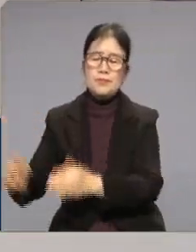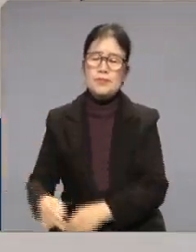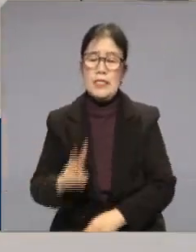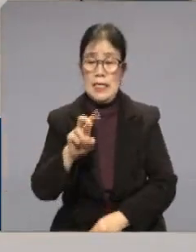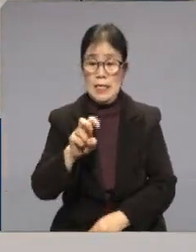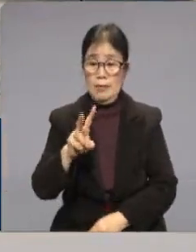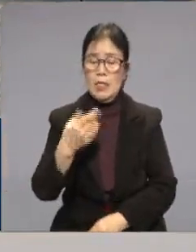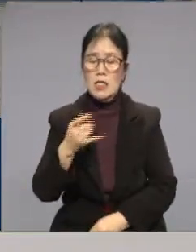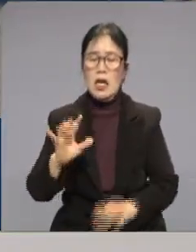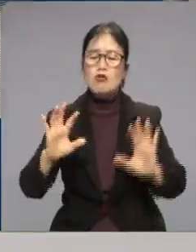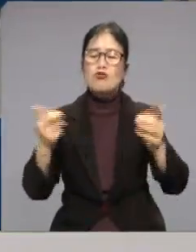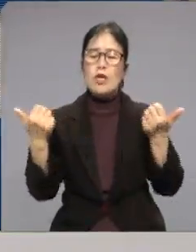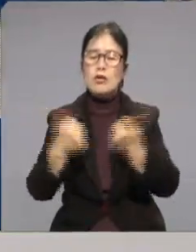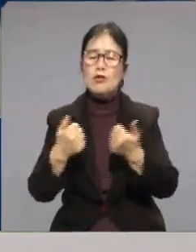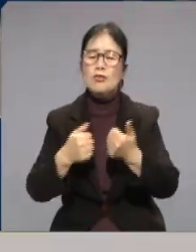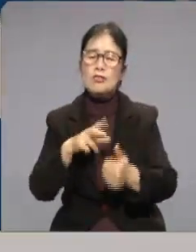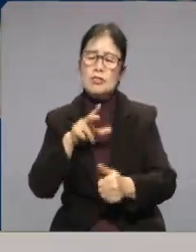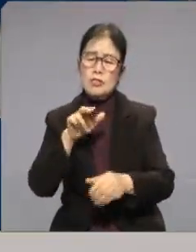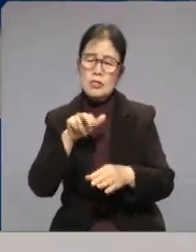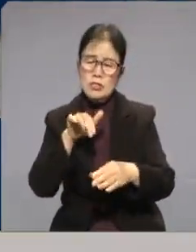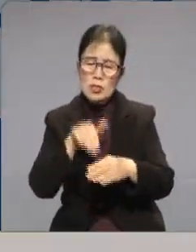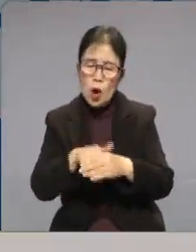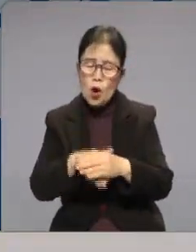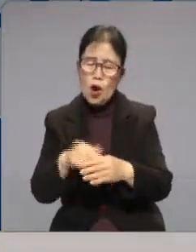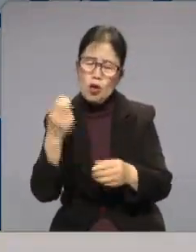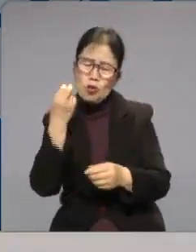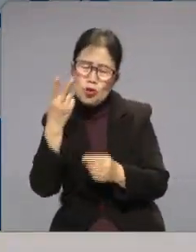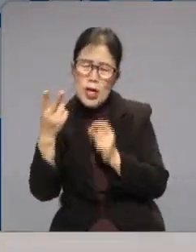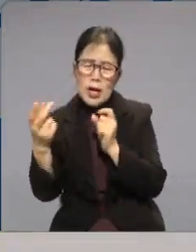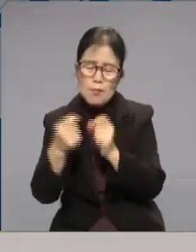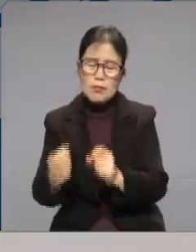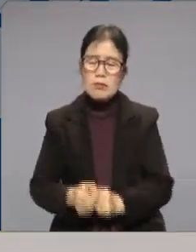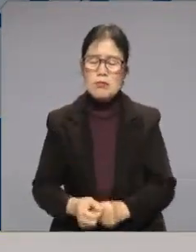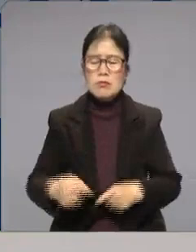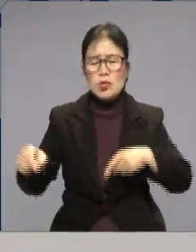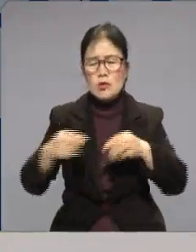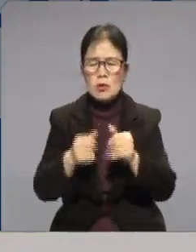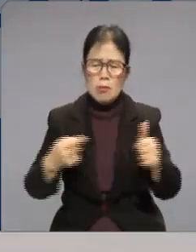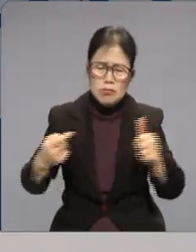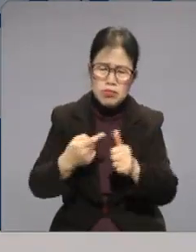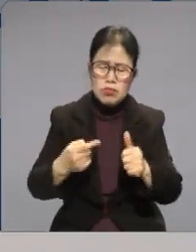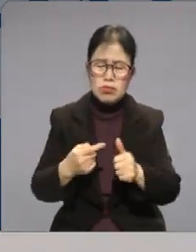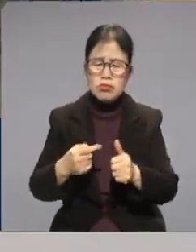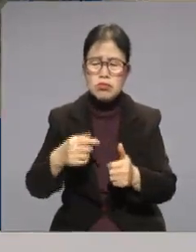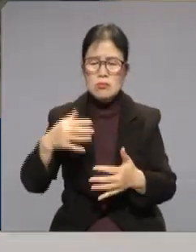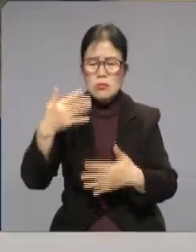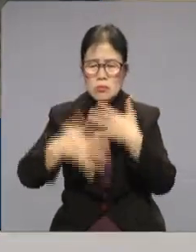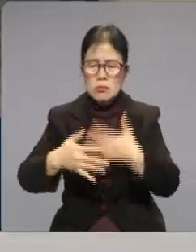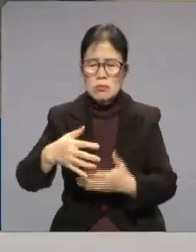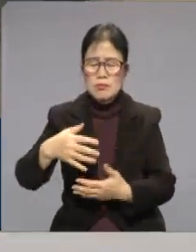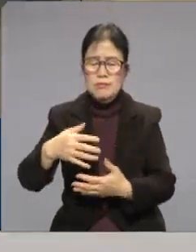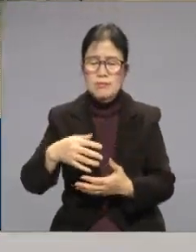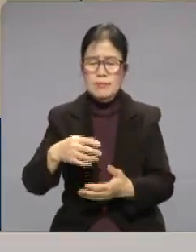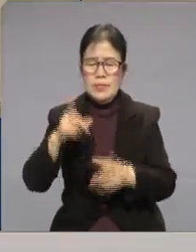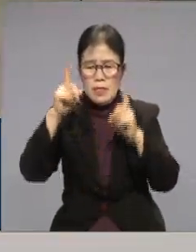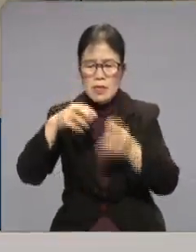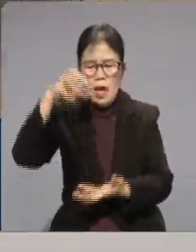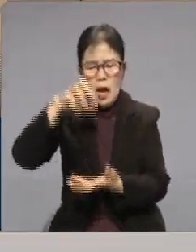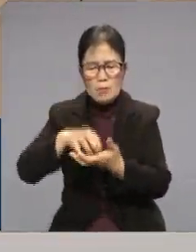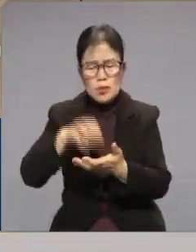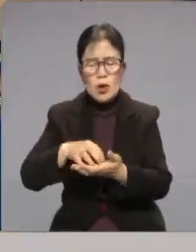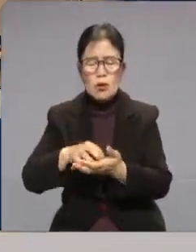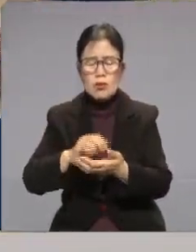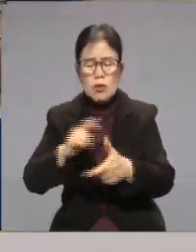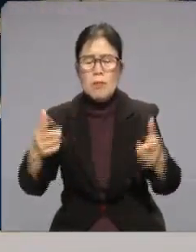22대 국회의원 선거가 이제 두 달 남았습니다. 잇따른 정치인 피습과 딥페이크 영상 같은 선거 범죄에 대한 우려가 많이 나오고